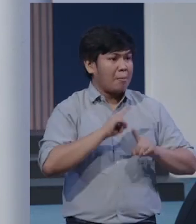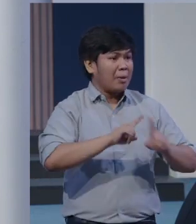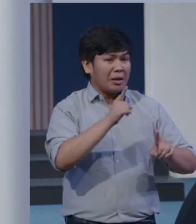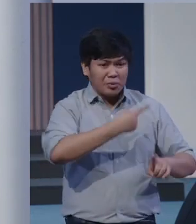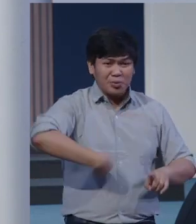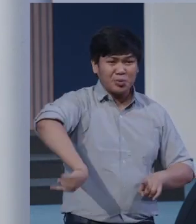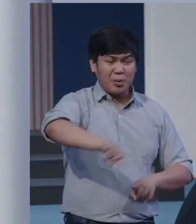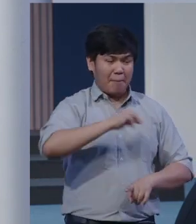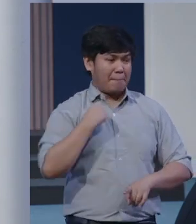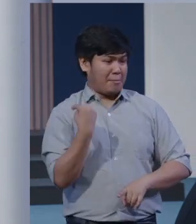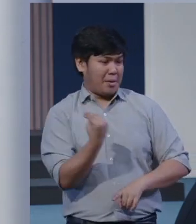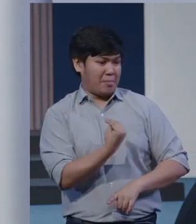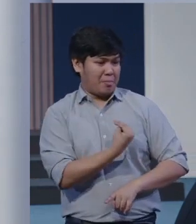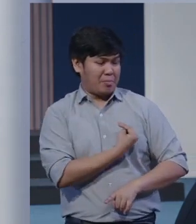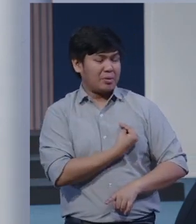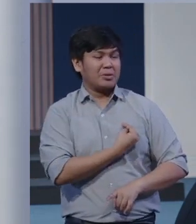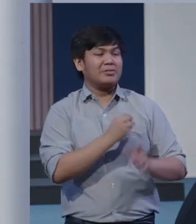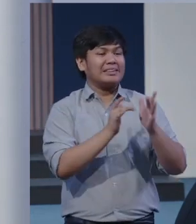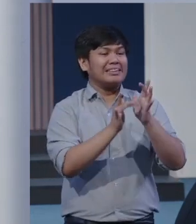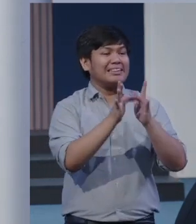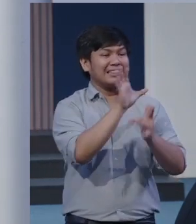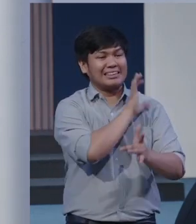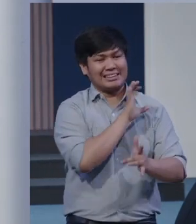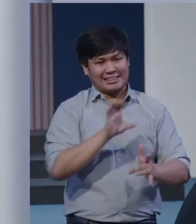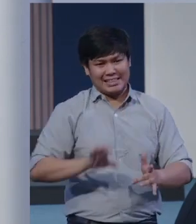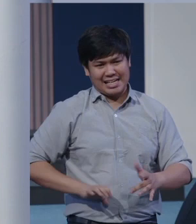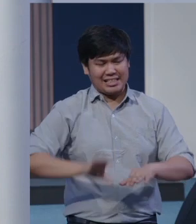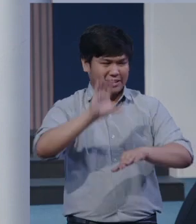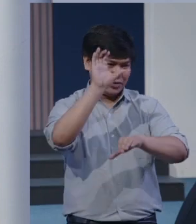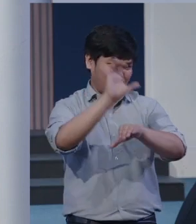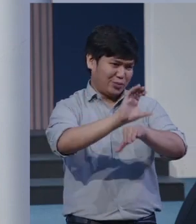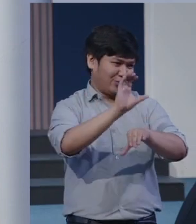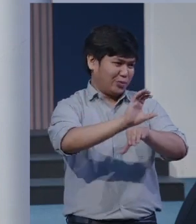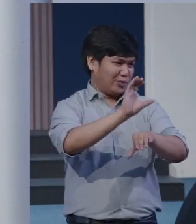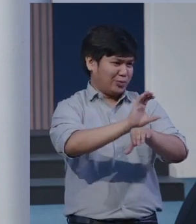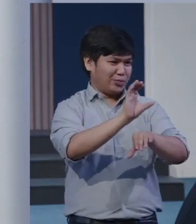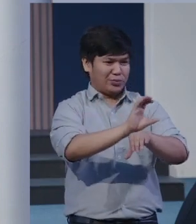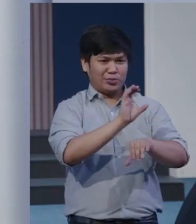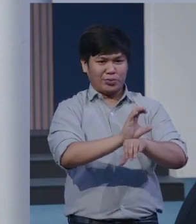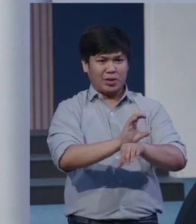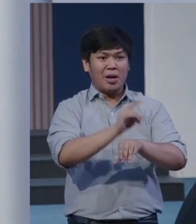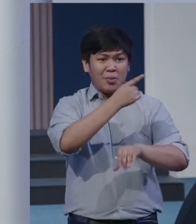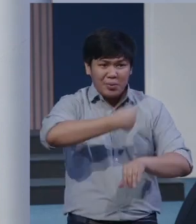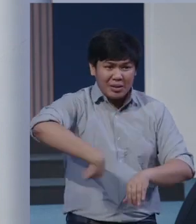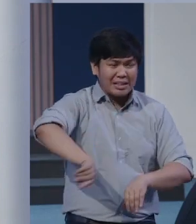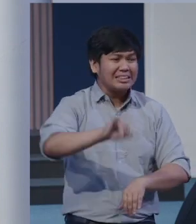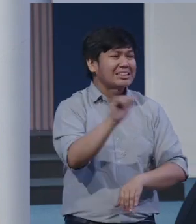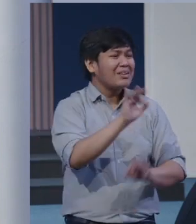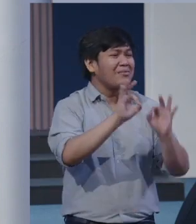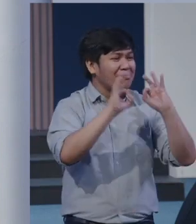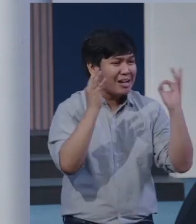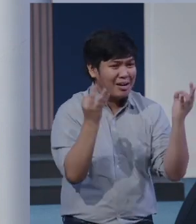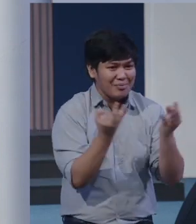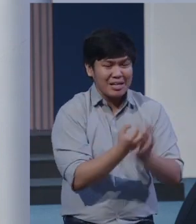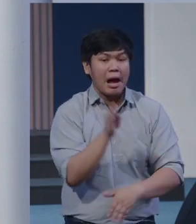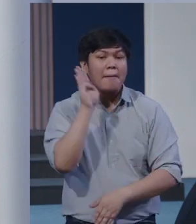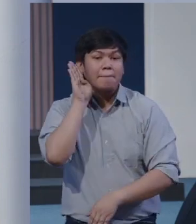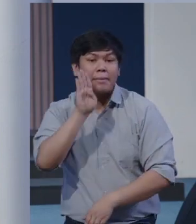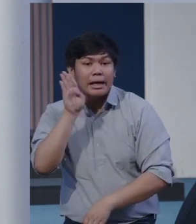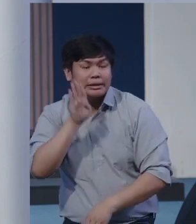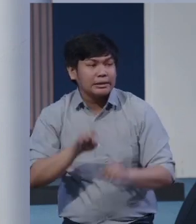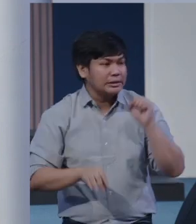one of Another tayo ay magkakapatid Alam niyo ba yung etymology